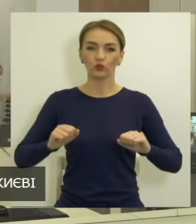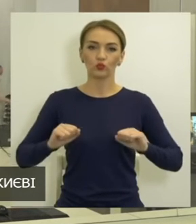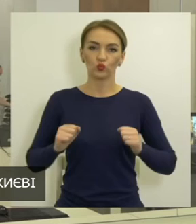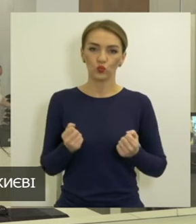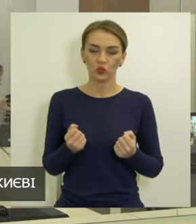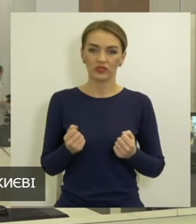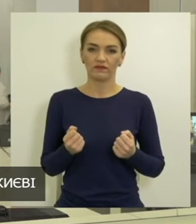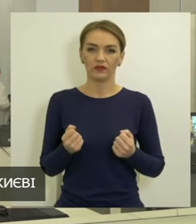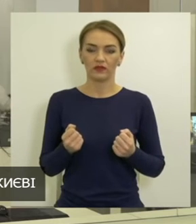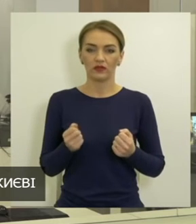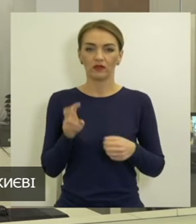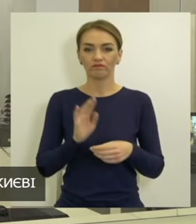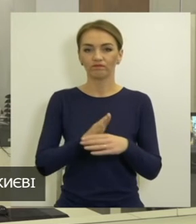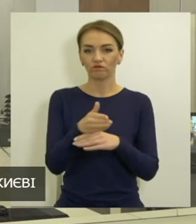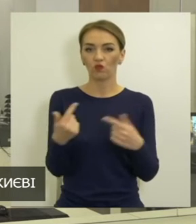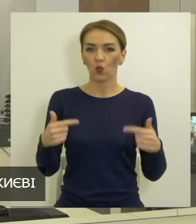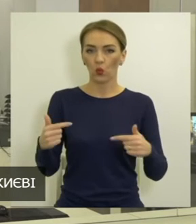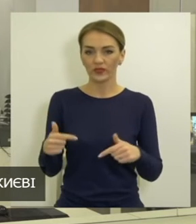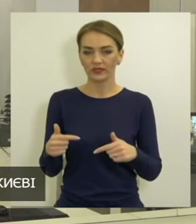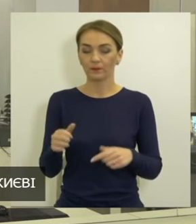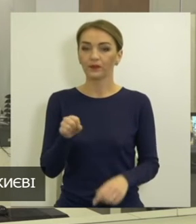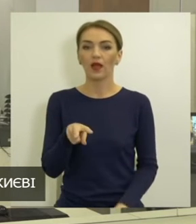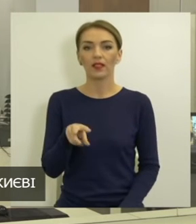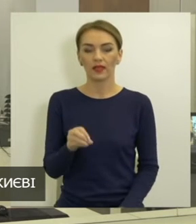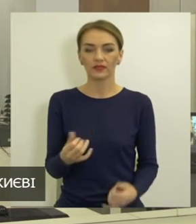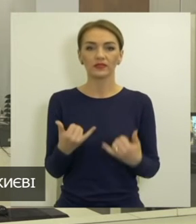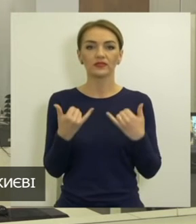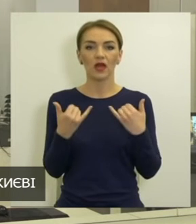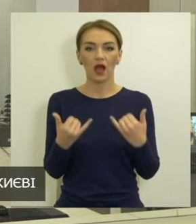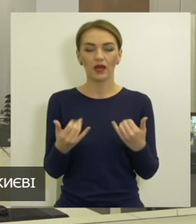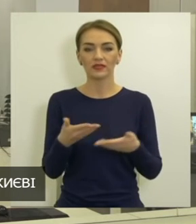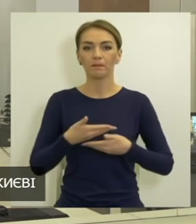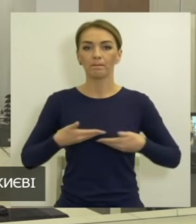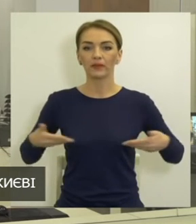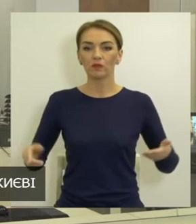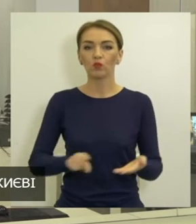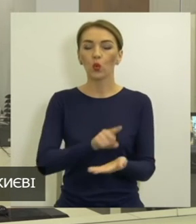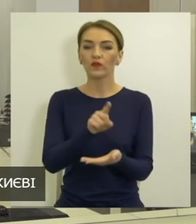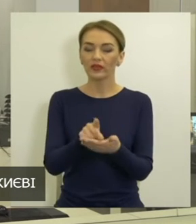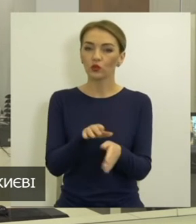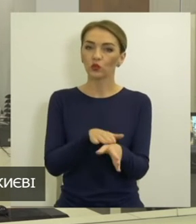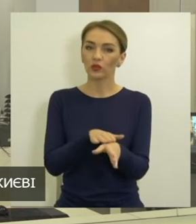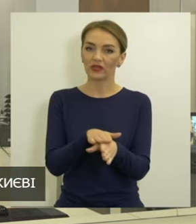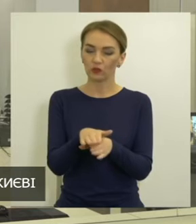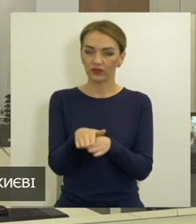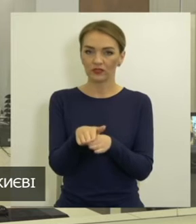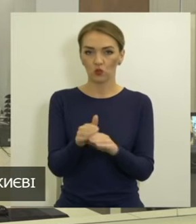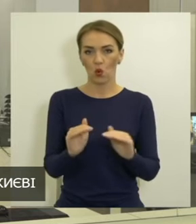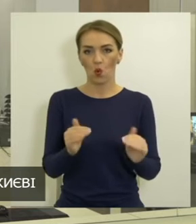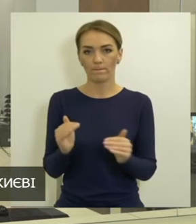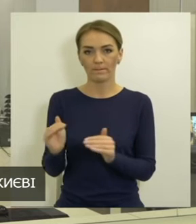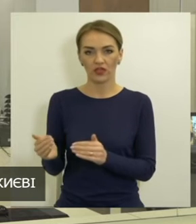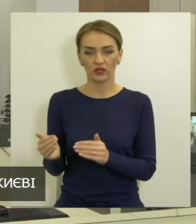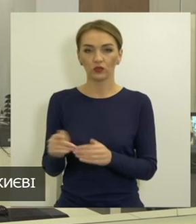друзів, ходять в гості. Але зараз ми повинні дотримуватись